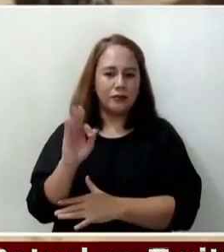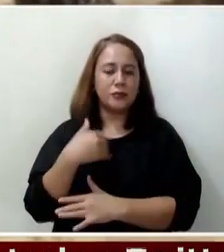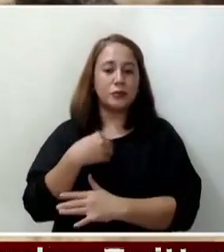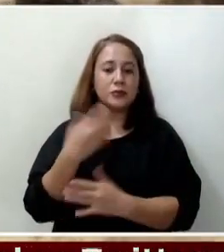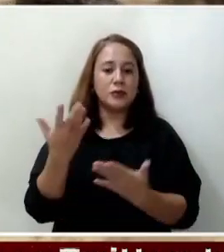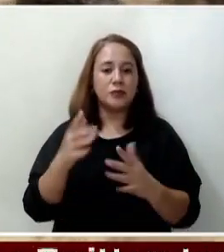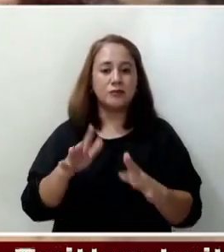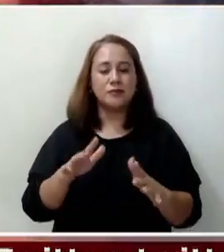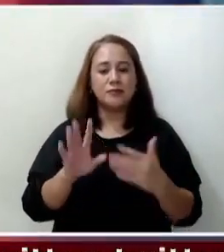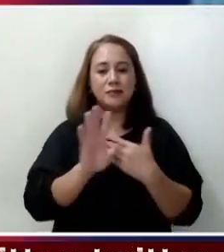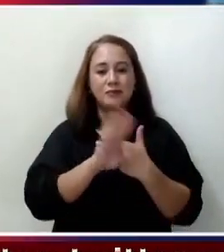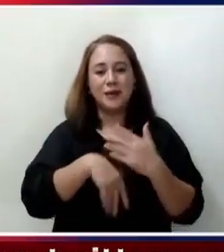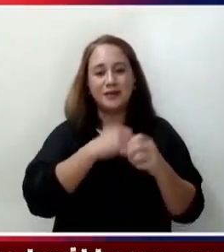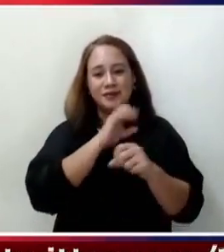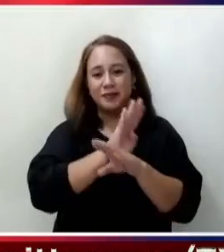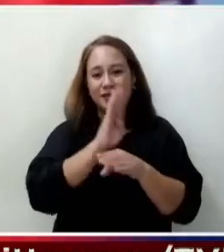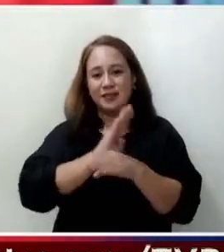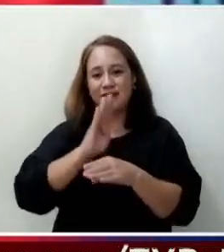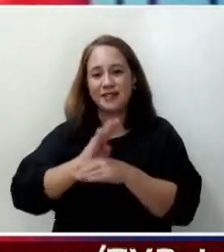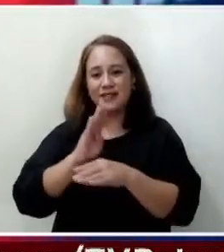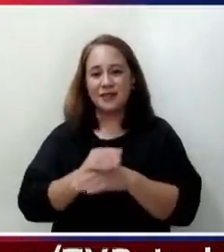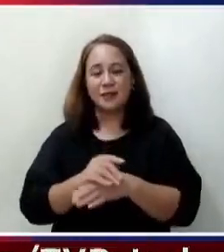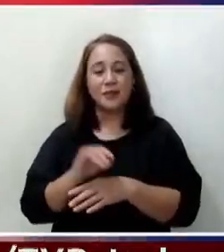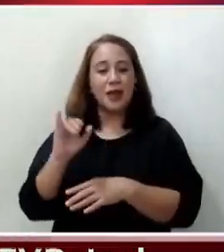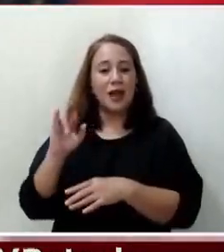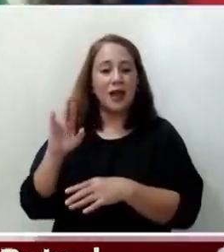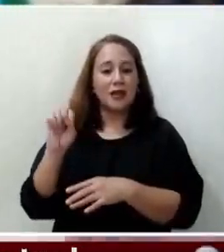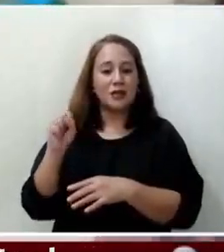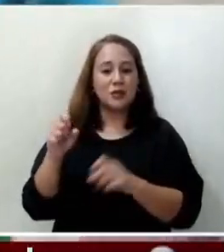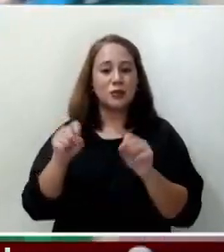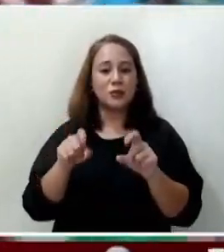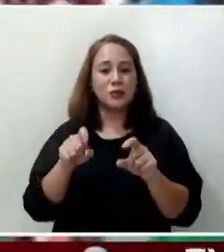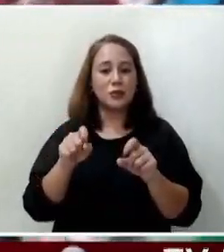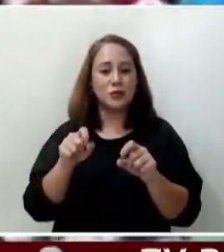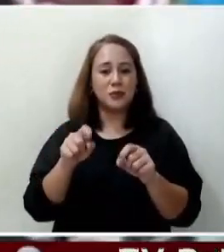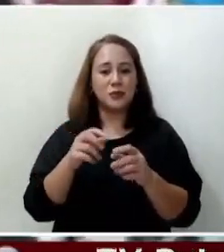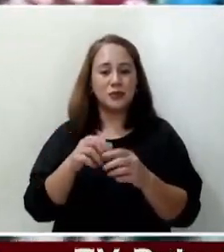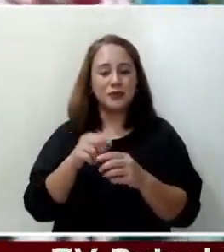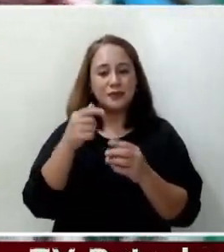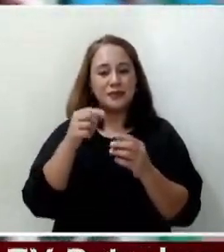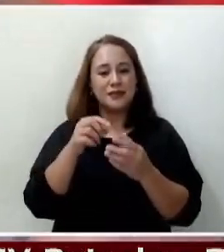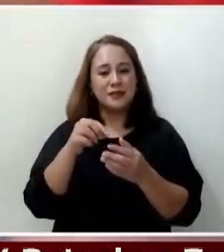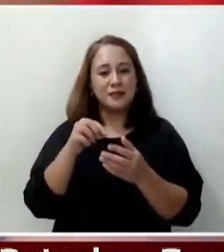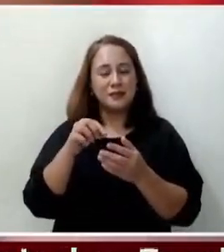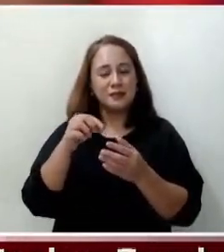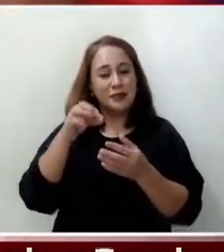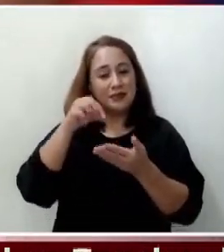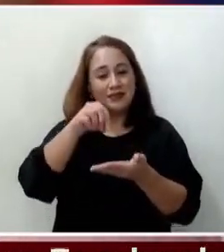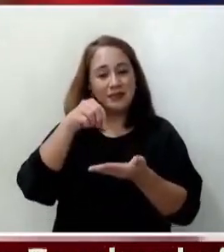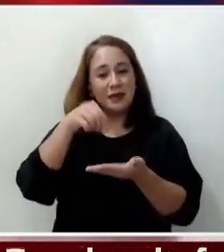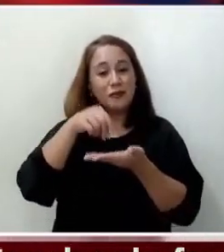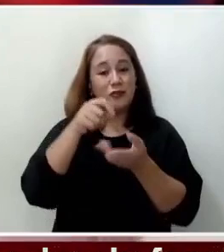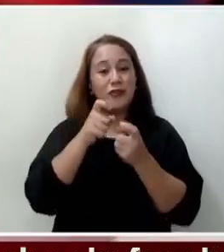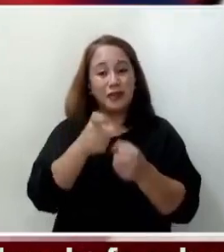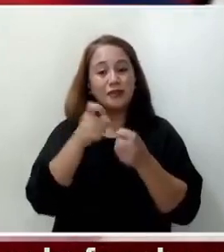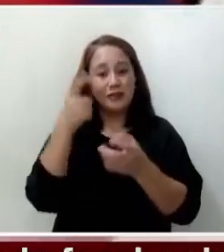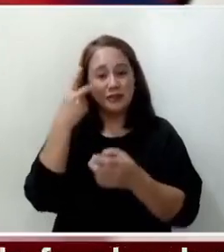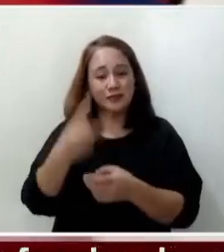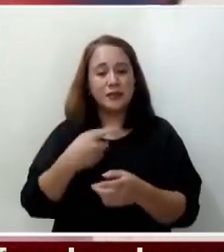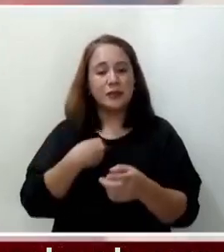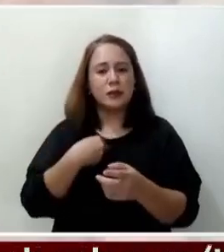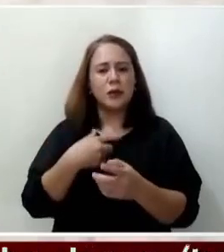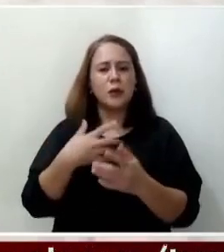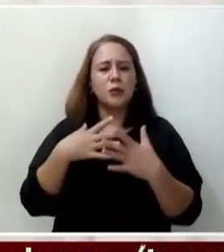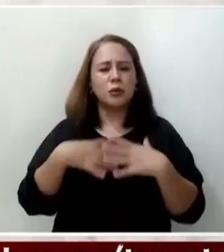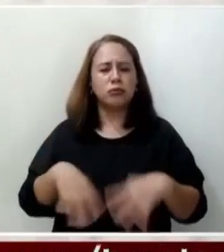ang mga maliliit na negosyo. Si Irish na naglalako ng souvenir, inalala ang pinagdaan ng hirap sa nakaraang tatlong buwang